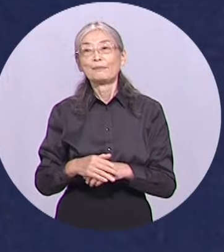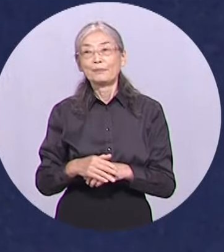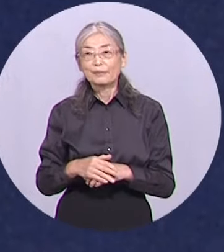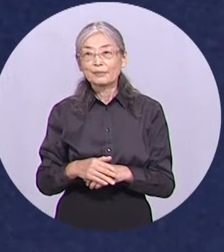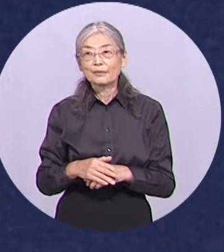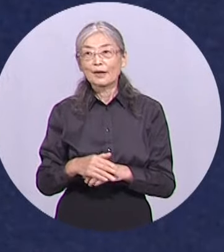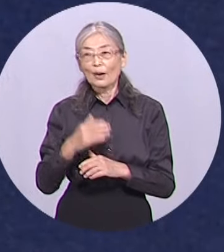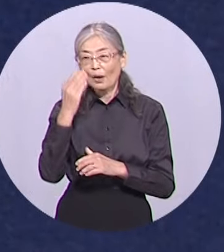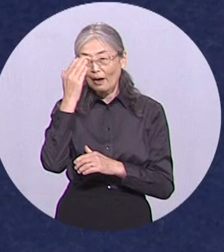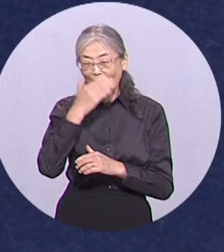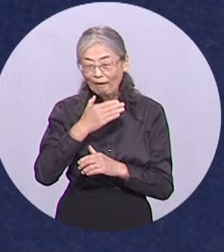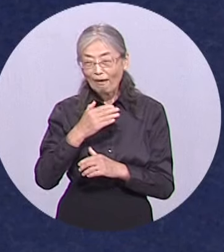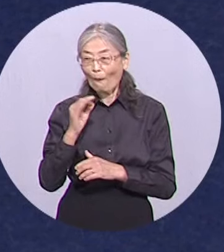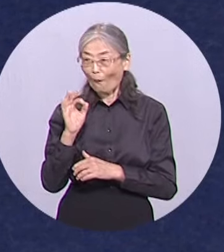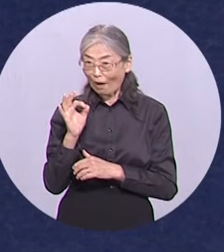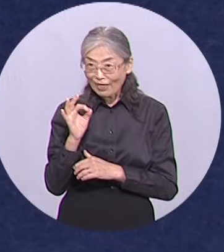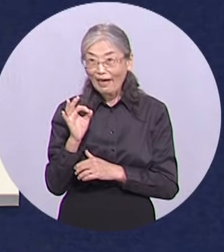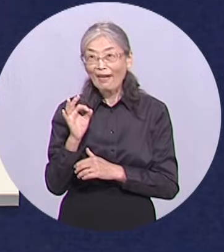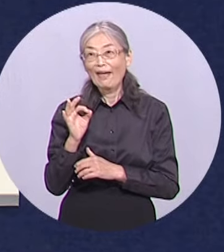あれお金だったんだ。